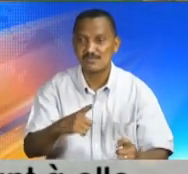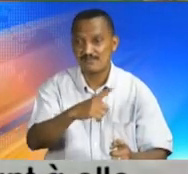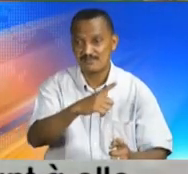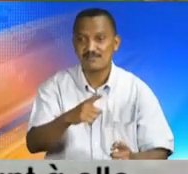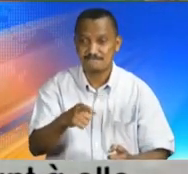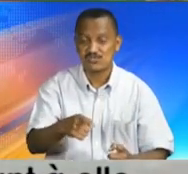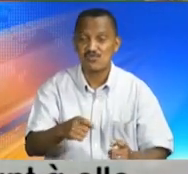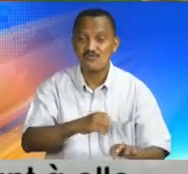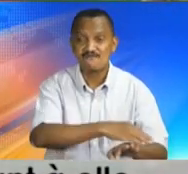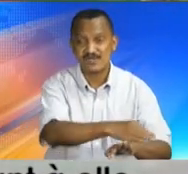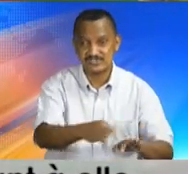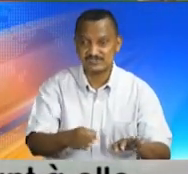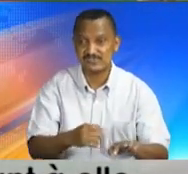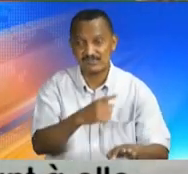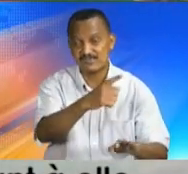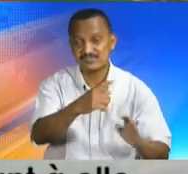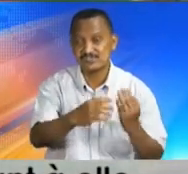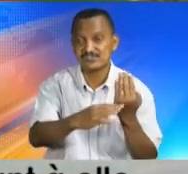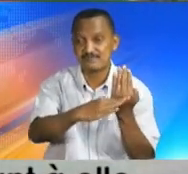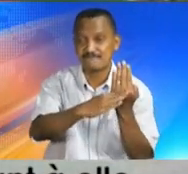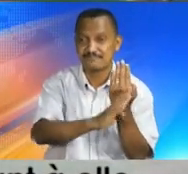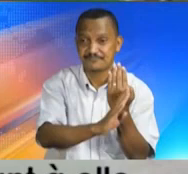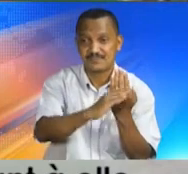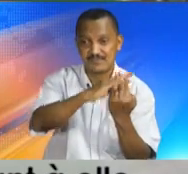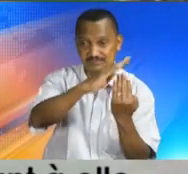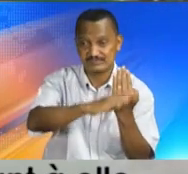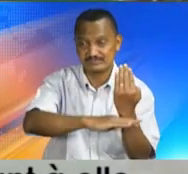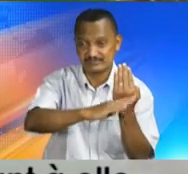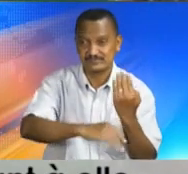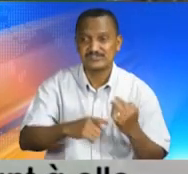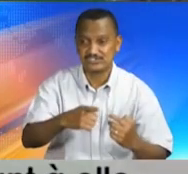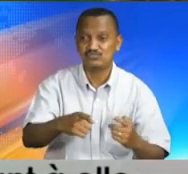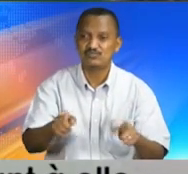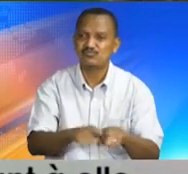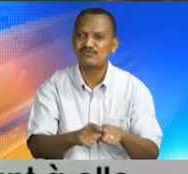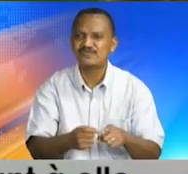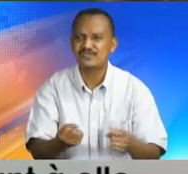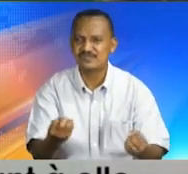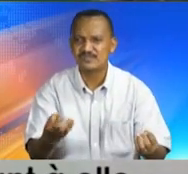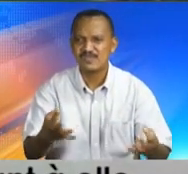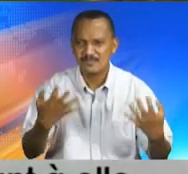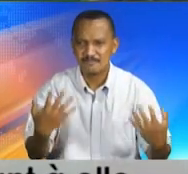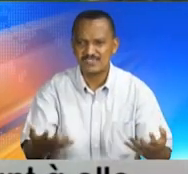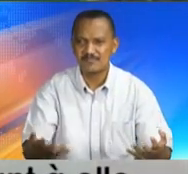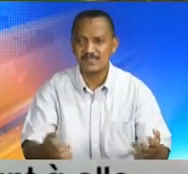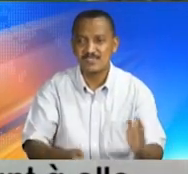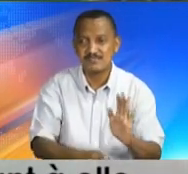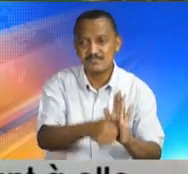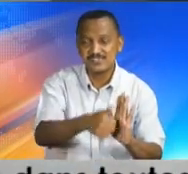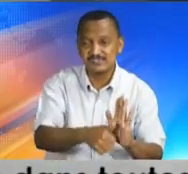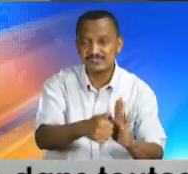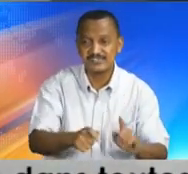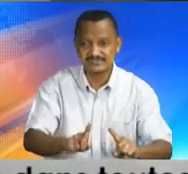4,879,700 litatra ho an'ny faritra Matsiatra Ambony izay ahitana mpiompy tantely miisa 78,000. Raha ny antontanisa avy amin'ny ministera tompony